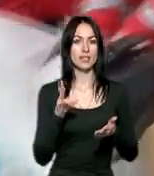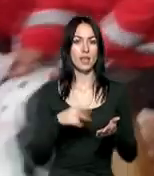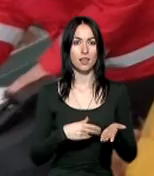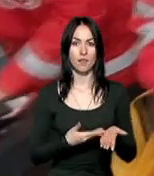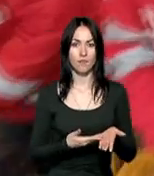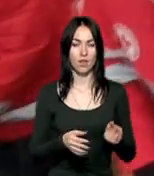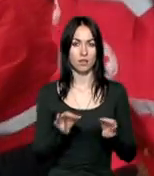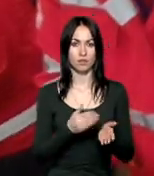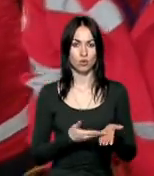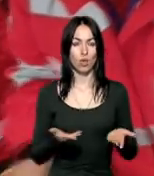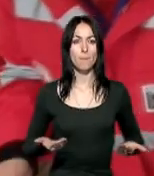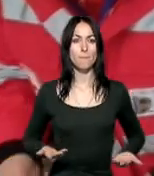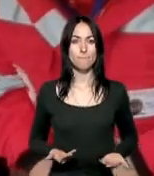сертифікатів.